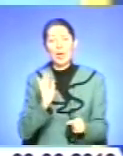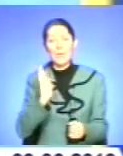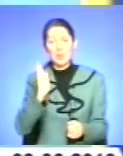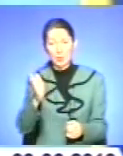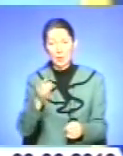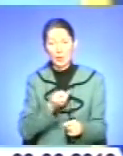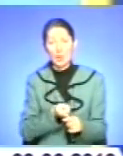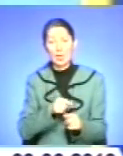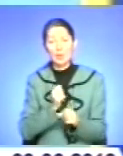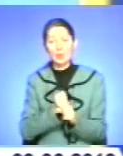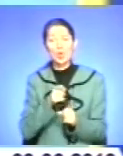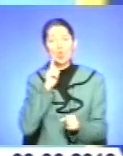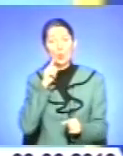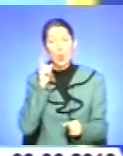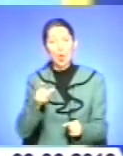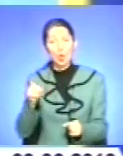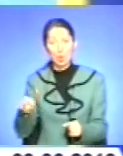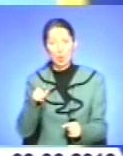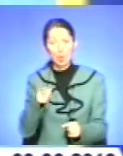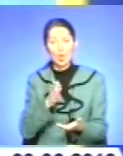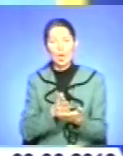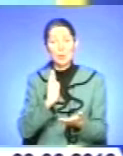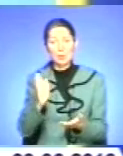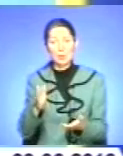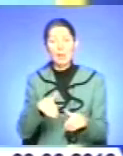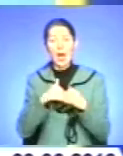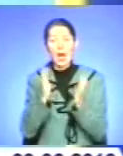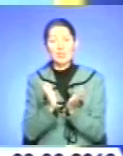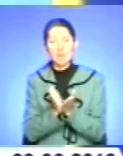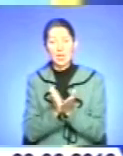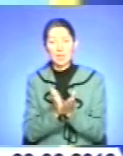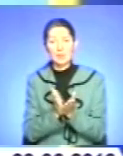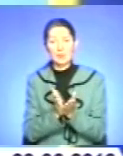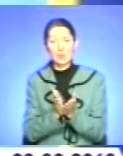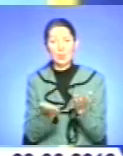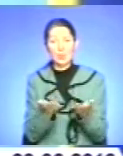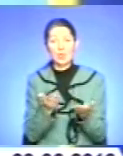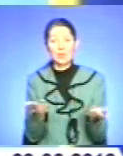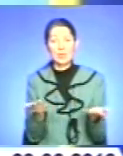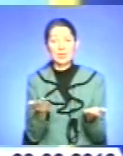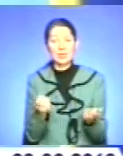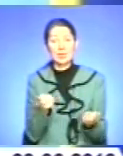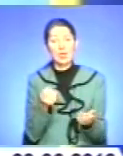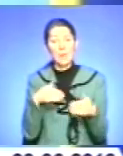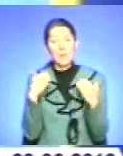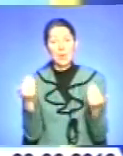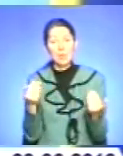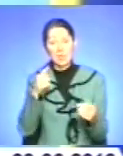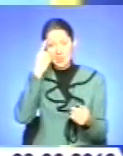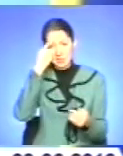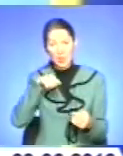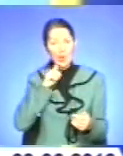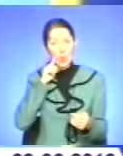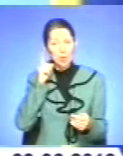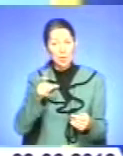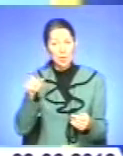працюють з молоддю, тому що тут є перспектива. А взагалі, можливо, десь трошки і більше, але знають, що молоді вони завжди